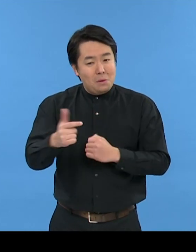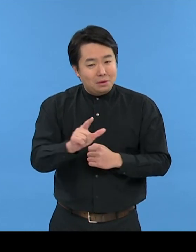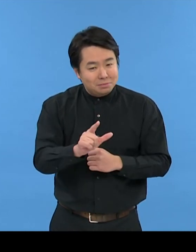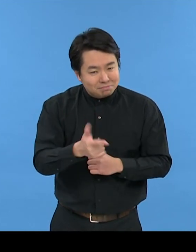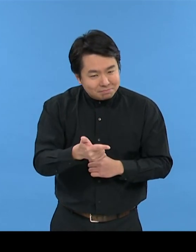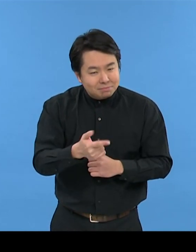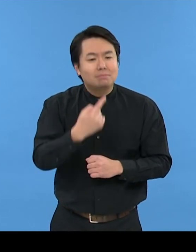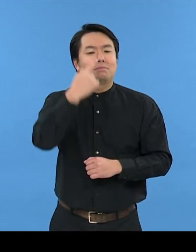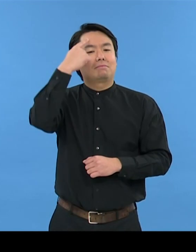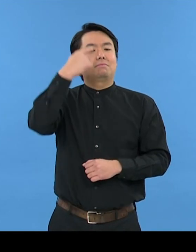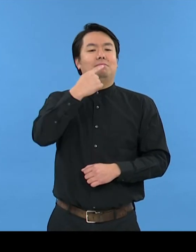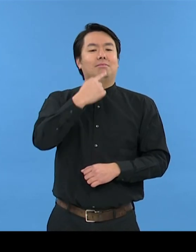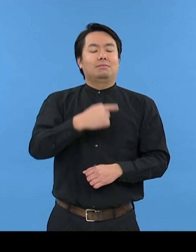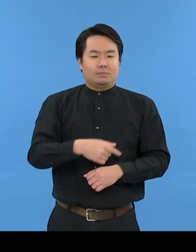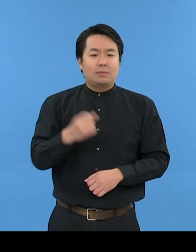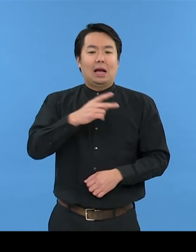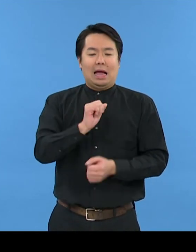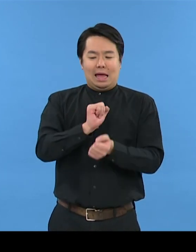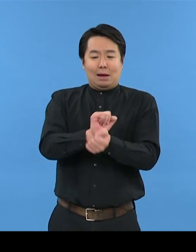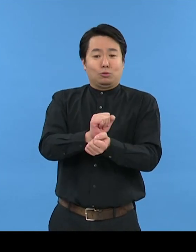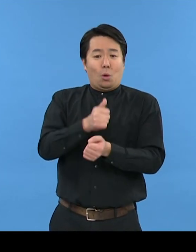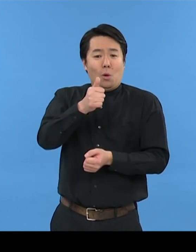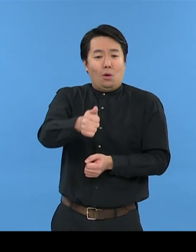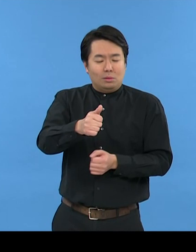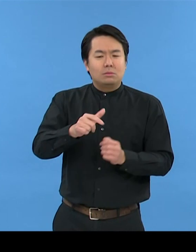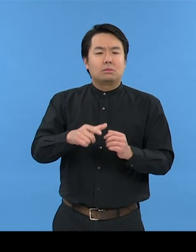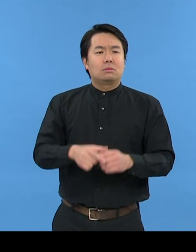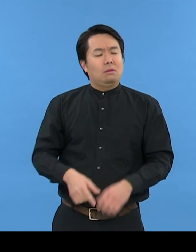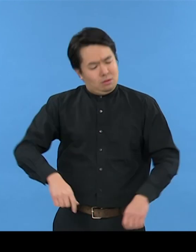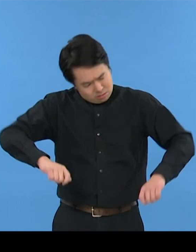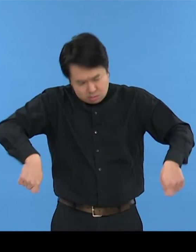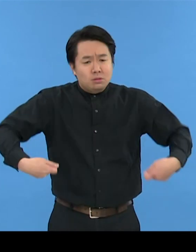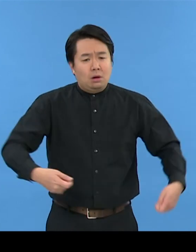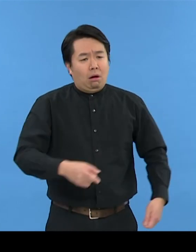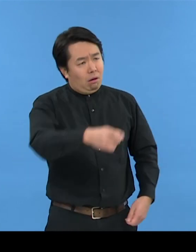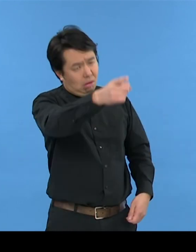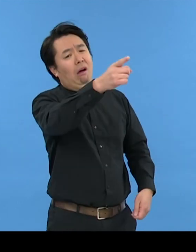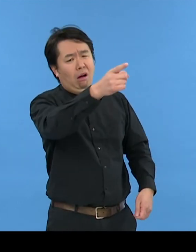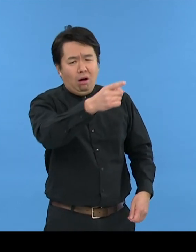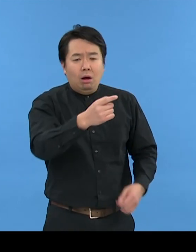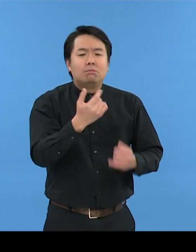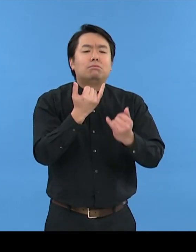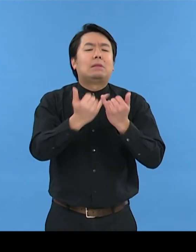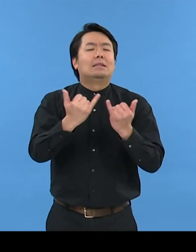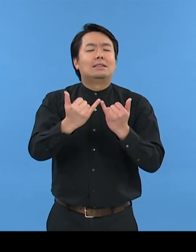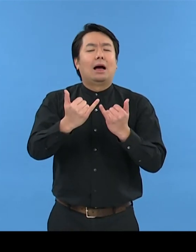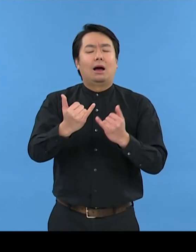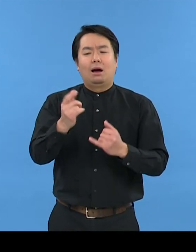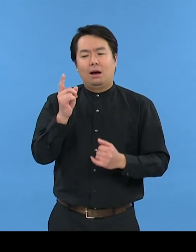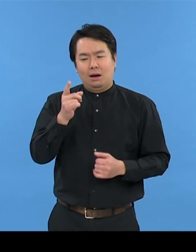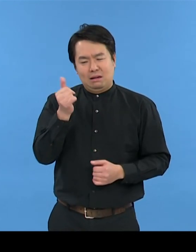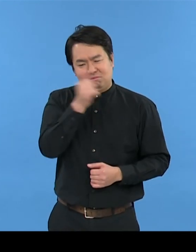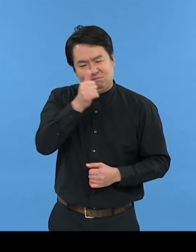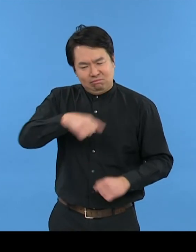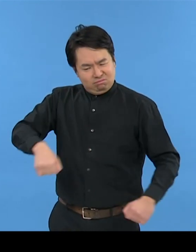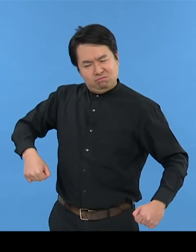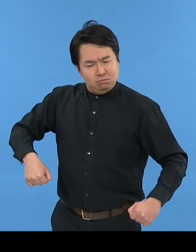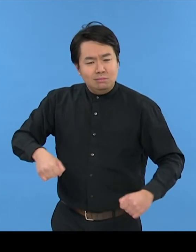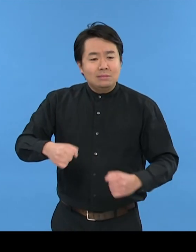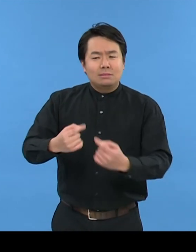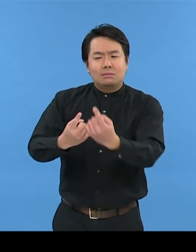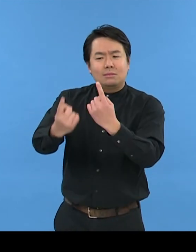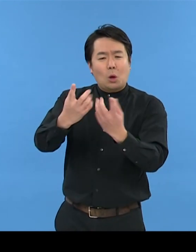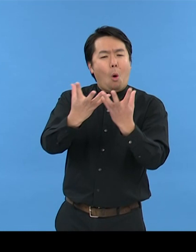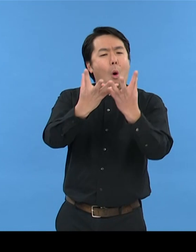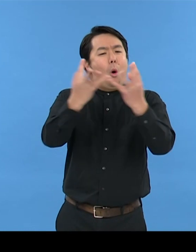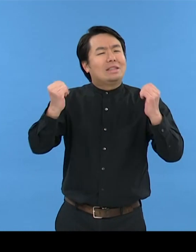から本当に刑務所入ってると何かやろうみたいなねなんか異性